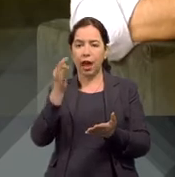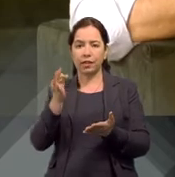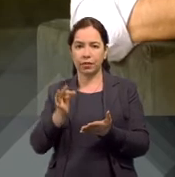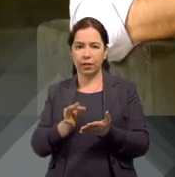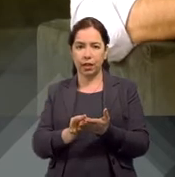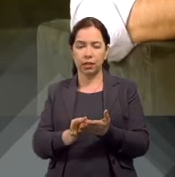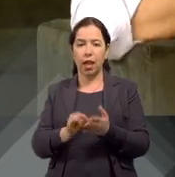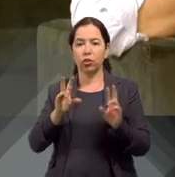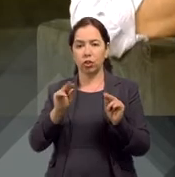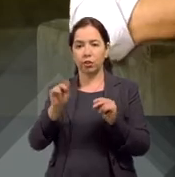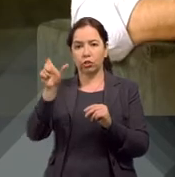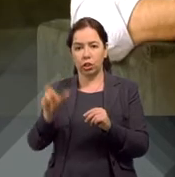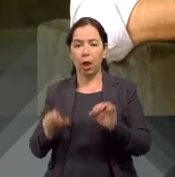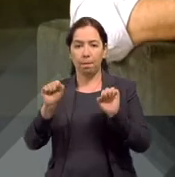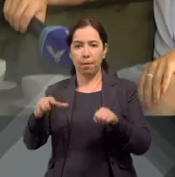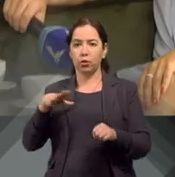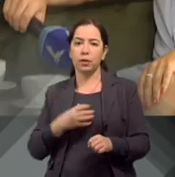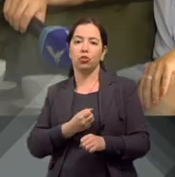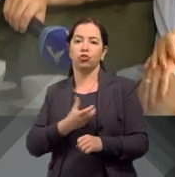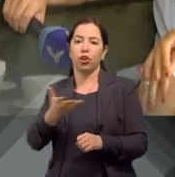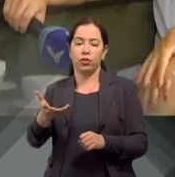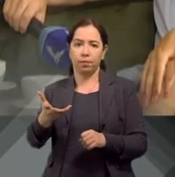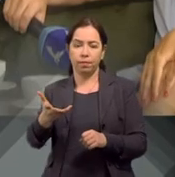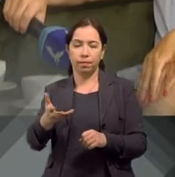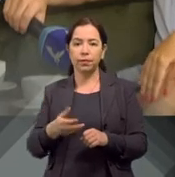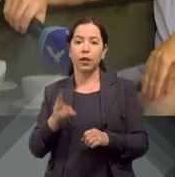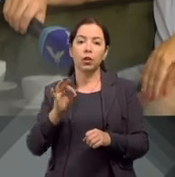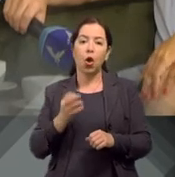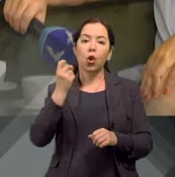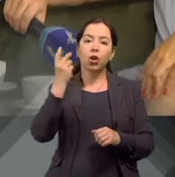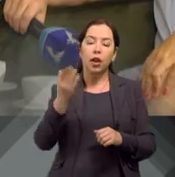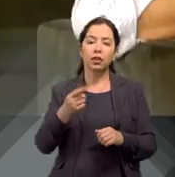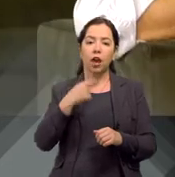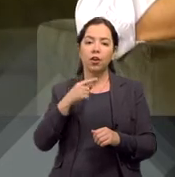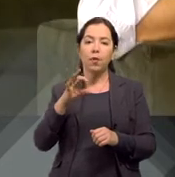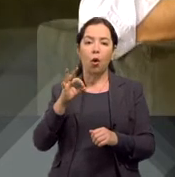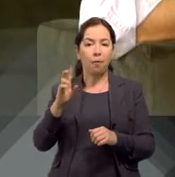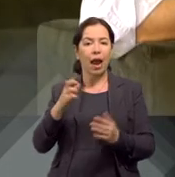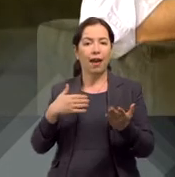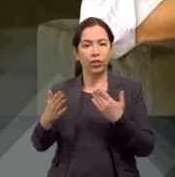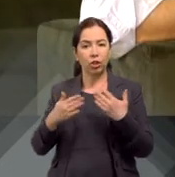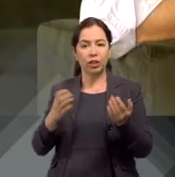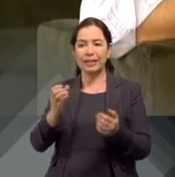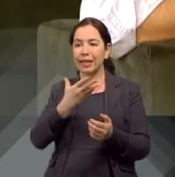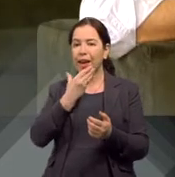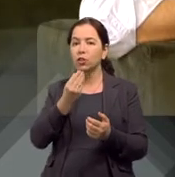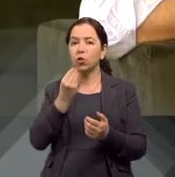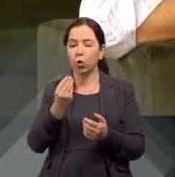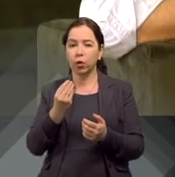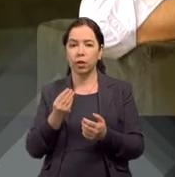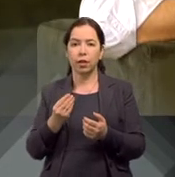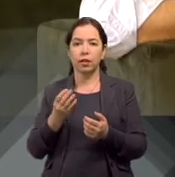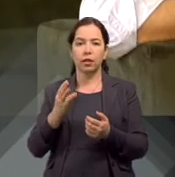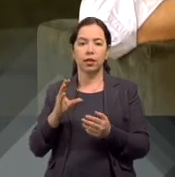ответственный, счастливый человек может быть щедрым. Но когда речь идет об отношении с красотой, с